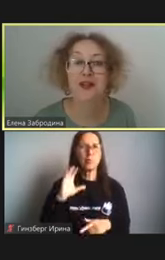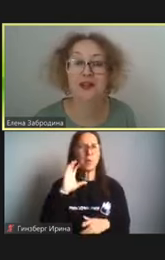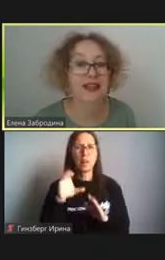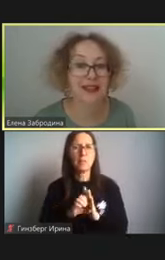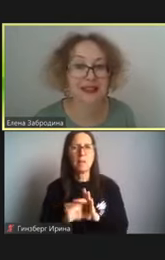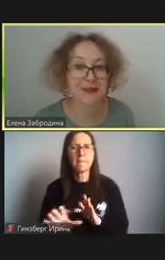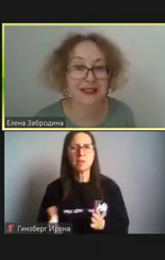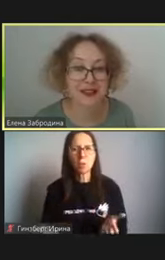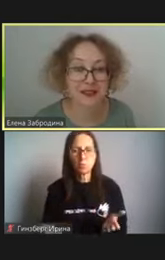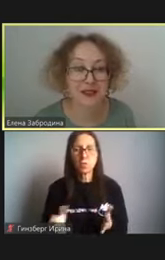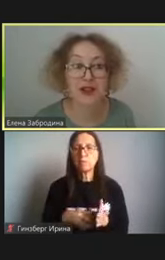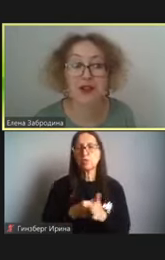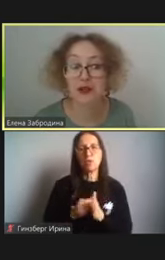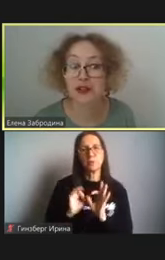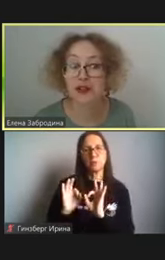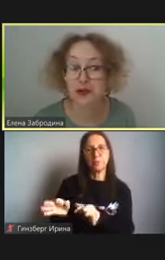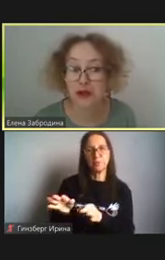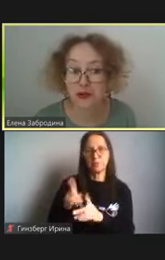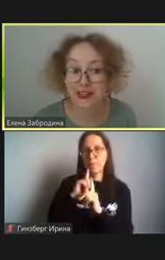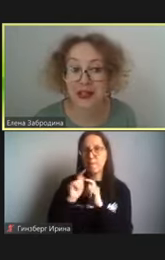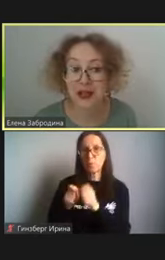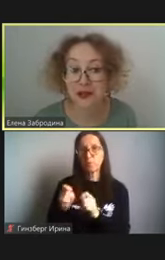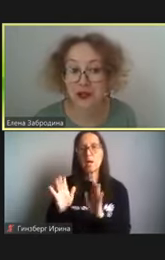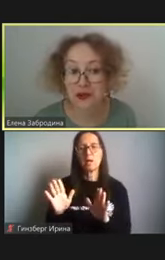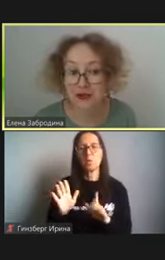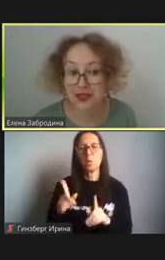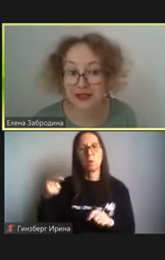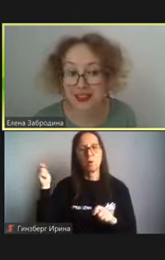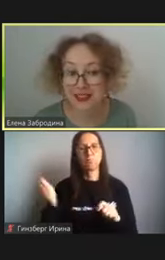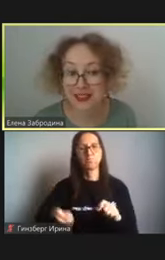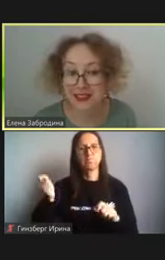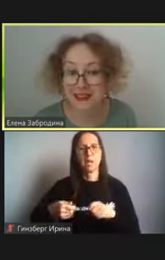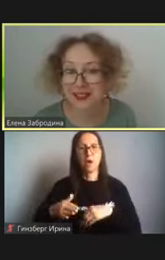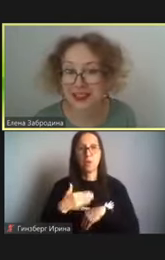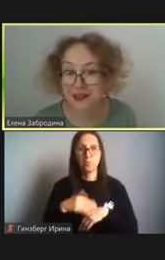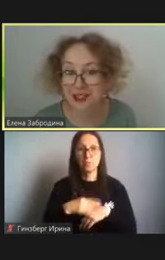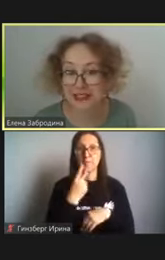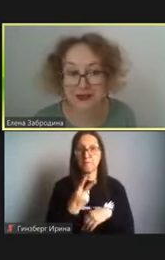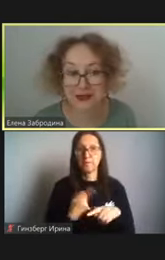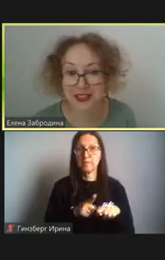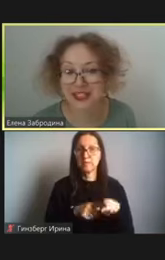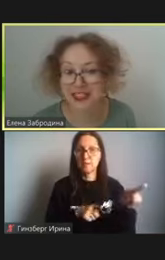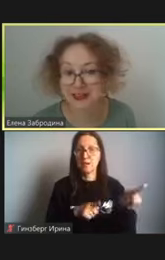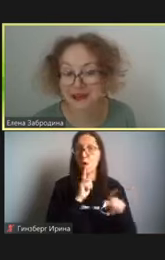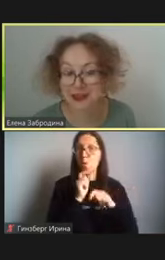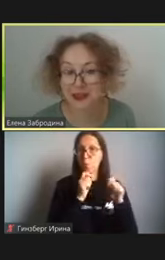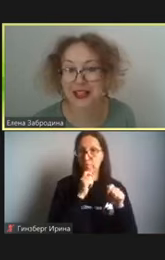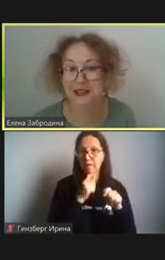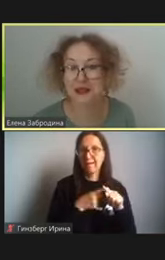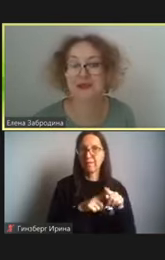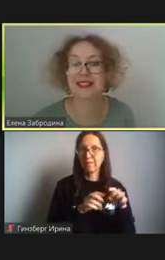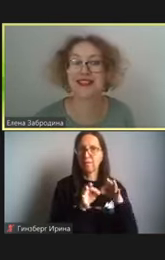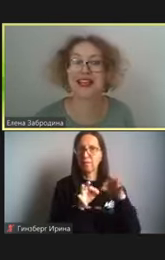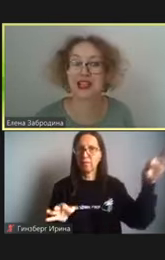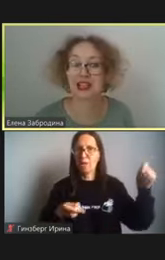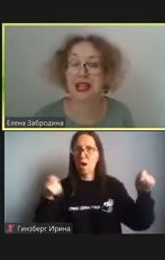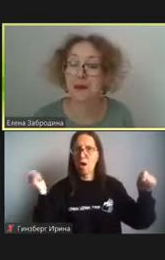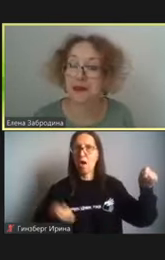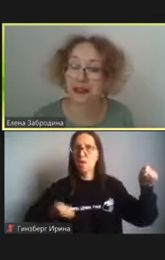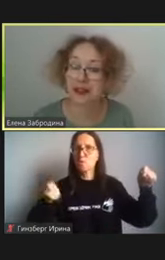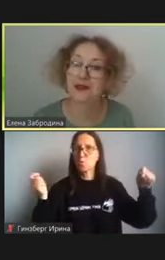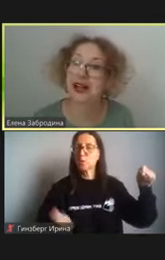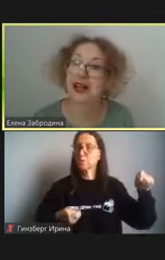непослушный, то никаких подарков, только розги. Вот и розги, видите, здесь видны, вот совсем вот слева, вот они тут